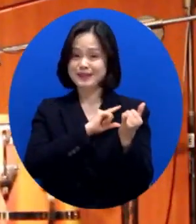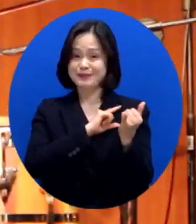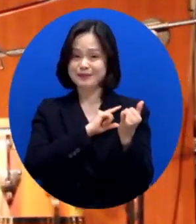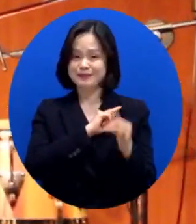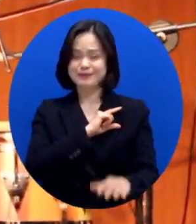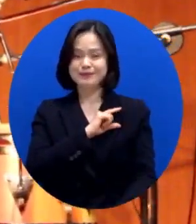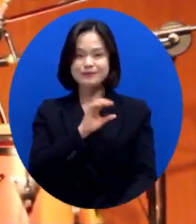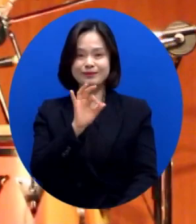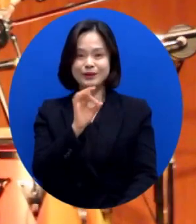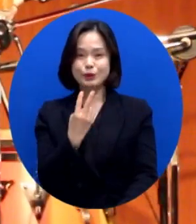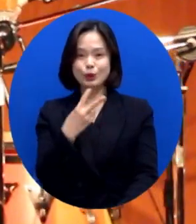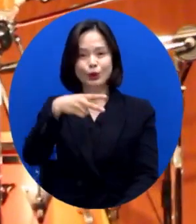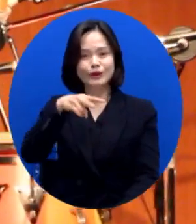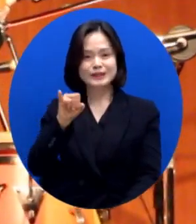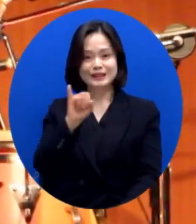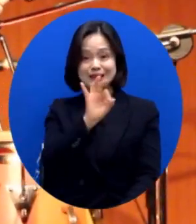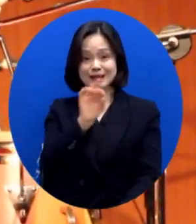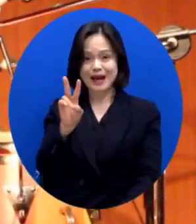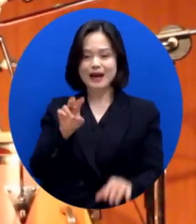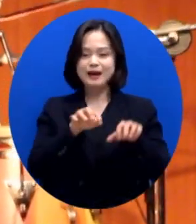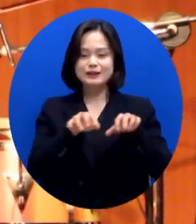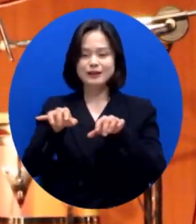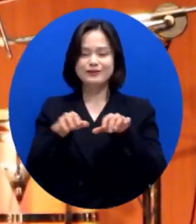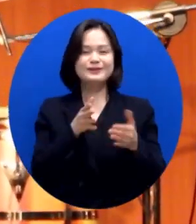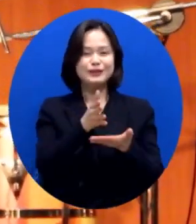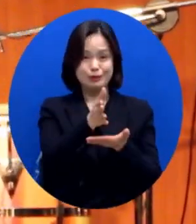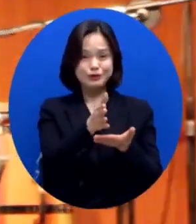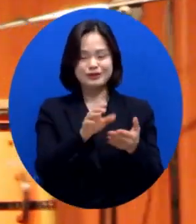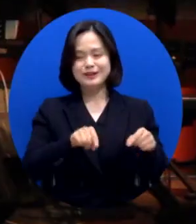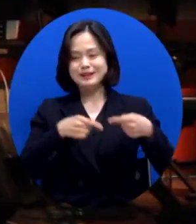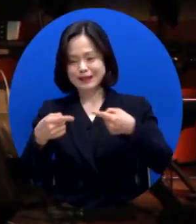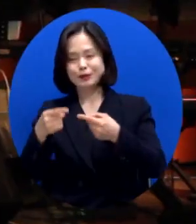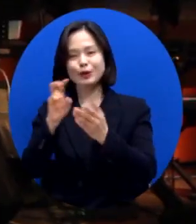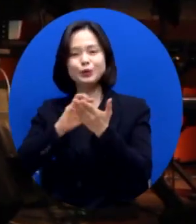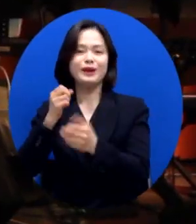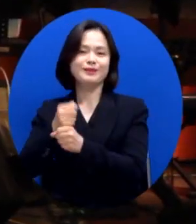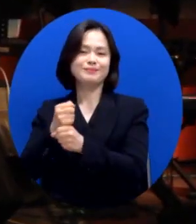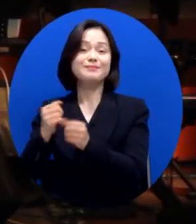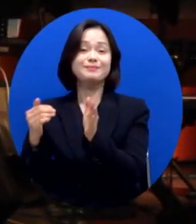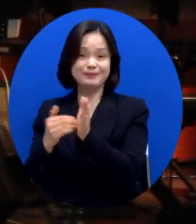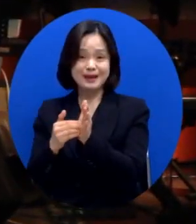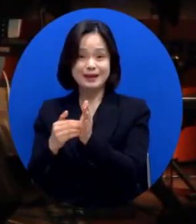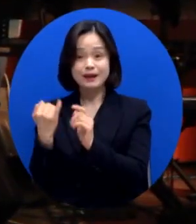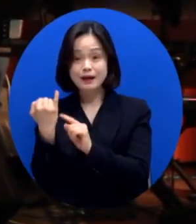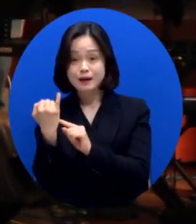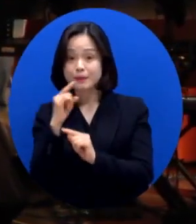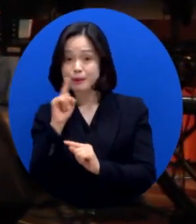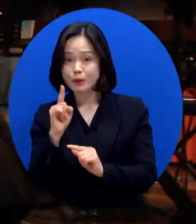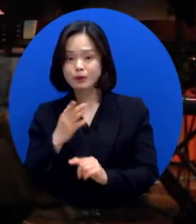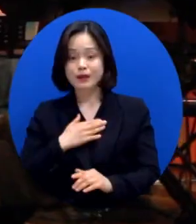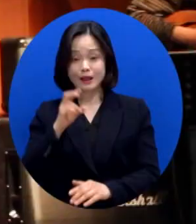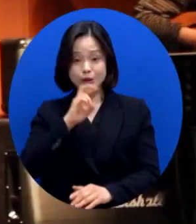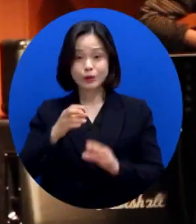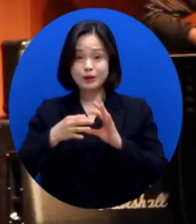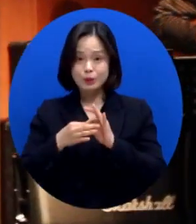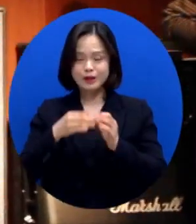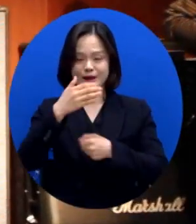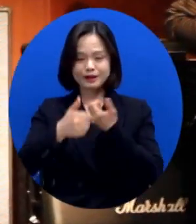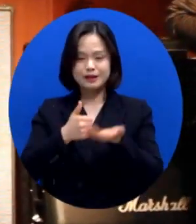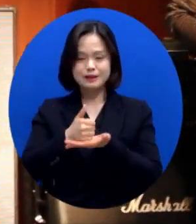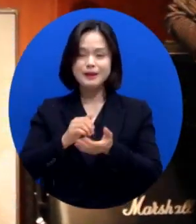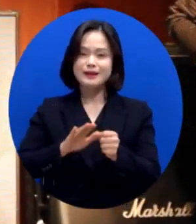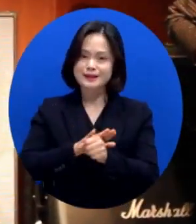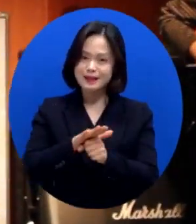교환학생 칼론다 요시아도 건반 연주로 참가했습니다. 키아 샤론은 곡을 통해 하나님의 사랑과